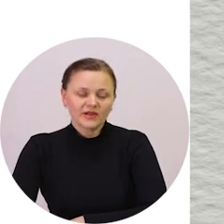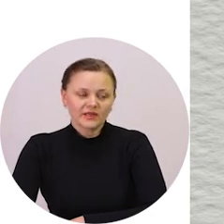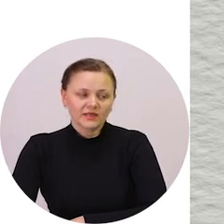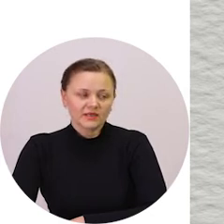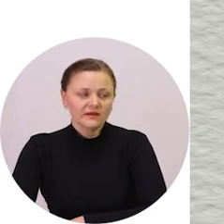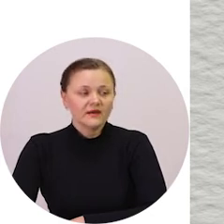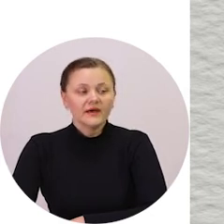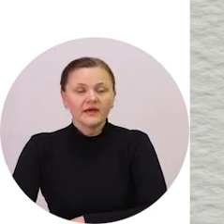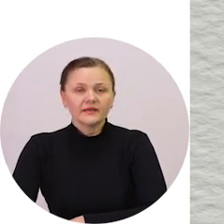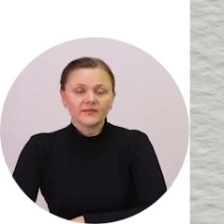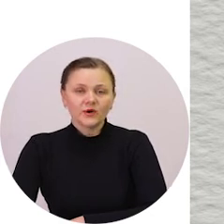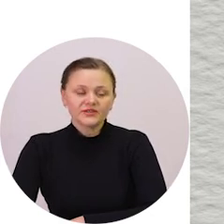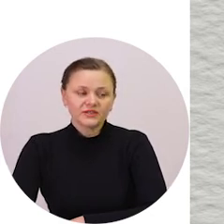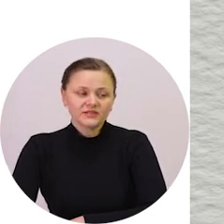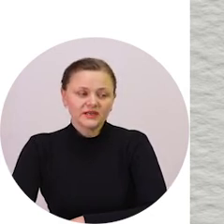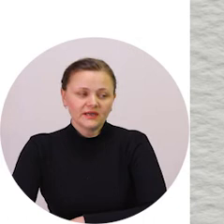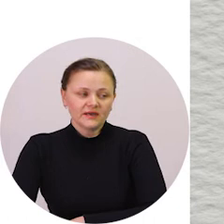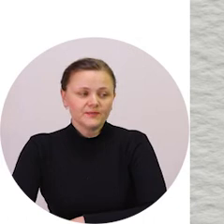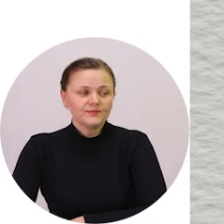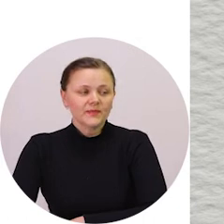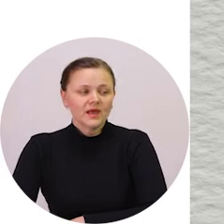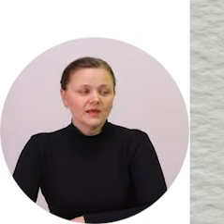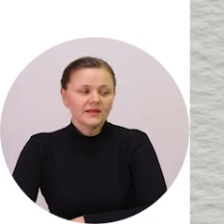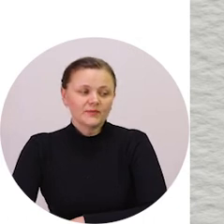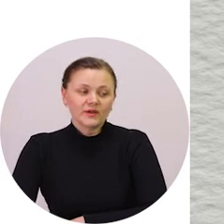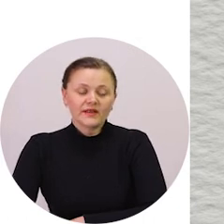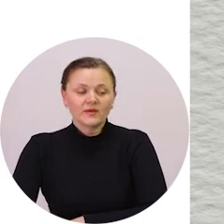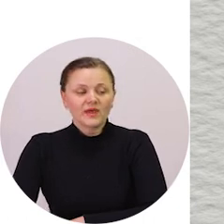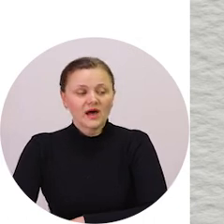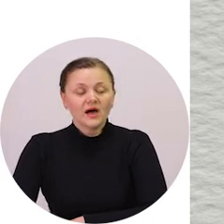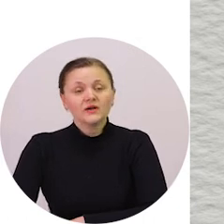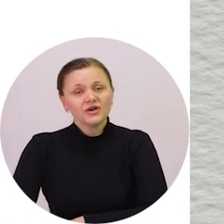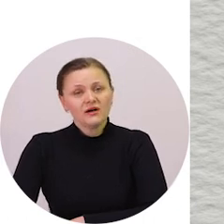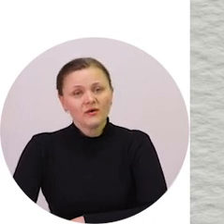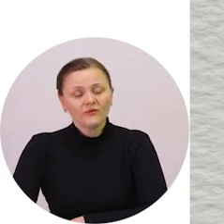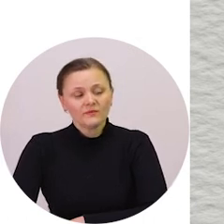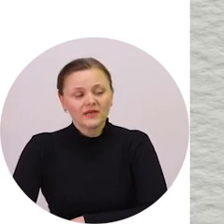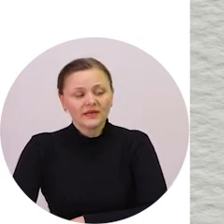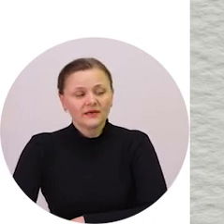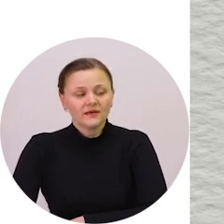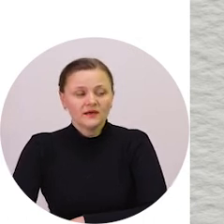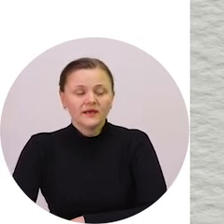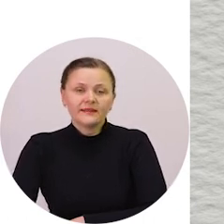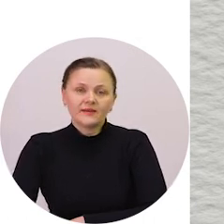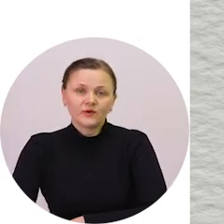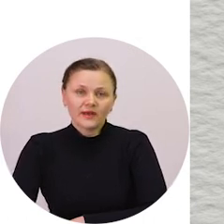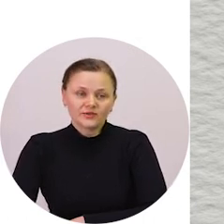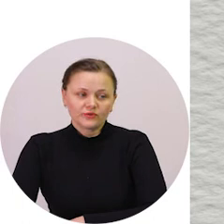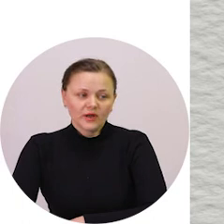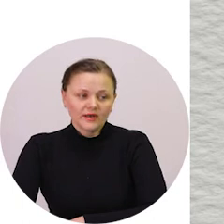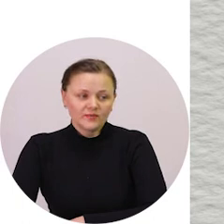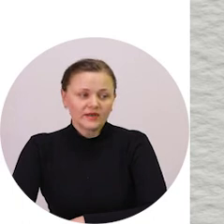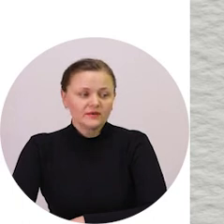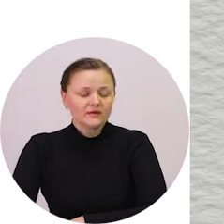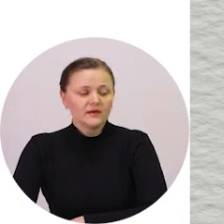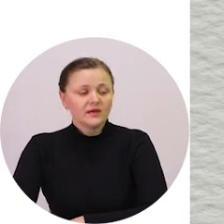la libertate, dreptul la cetățenie, dreptul de a întemeia și a avea o familie, dreptul de a